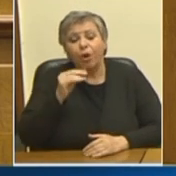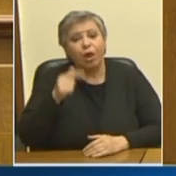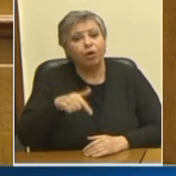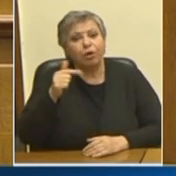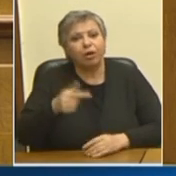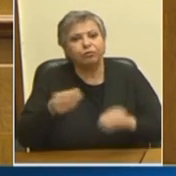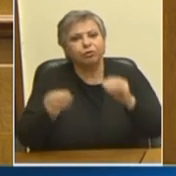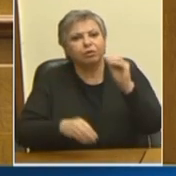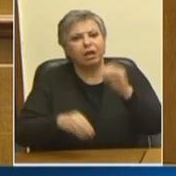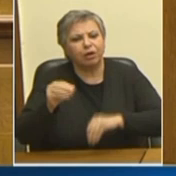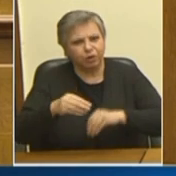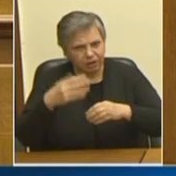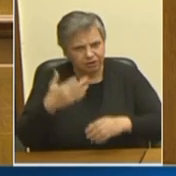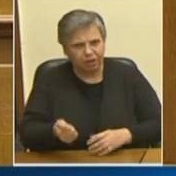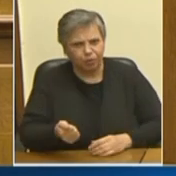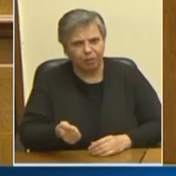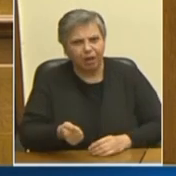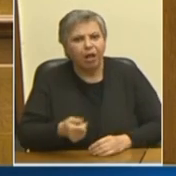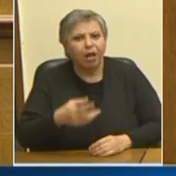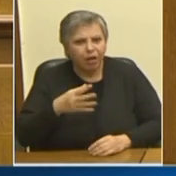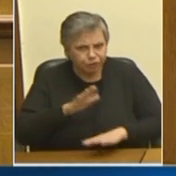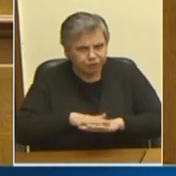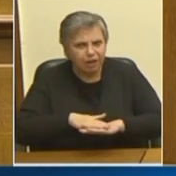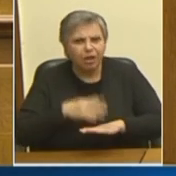την εκλογή Προέδρου.